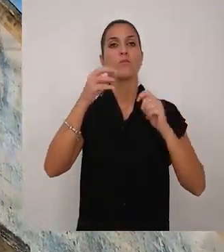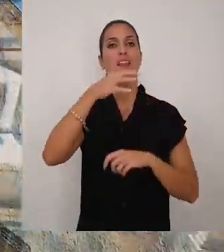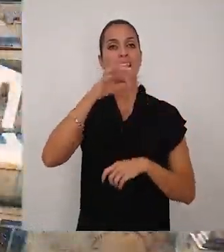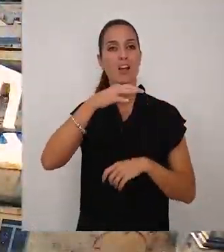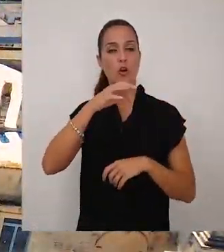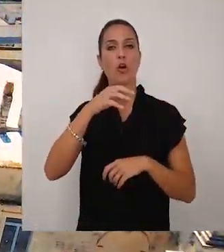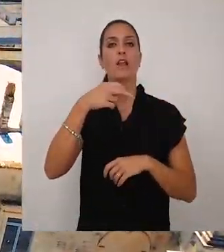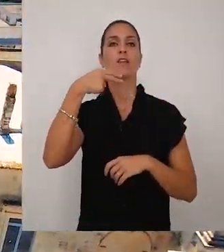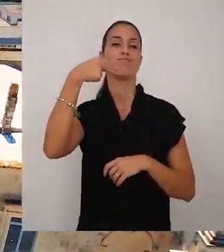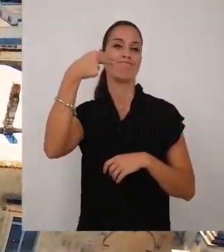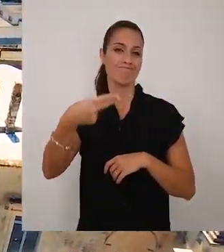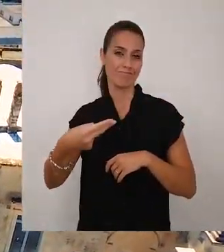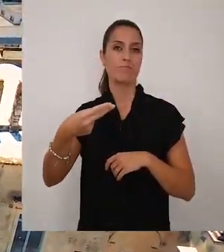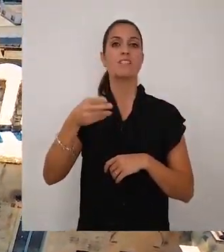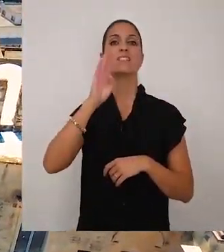di Tricase.